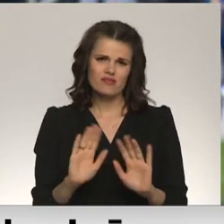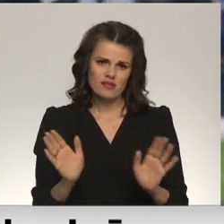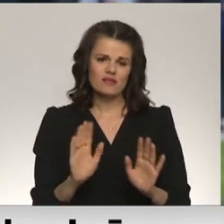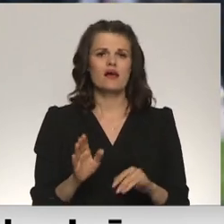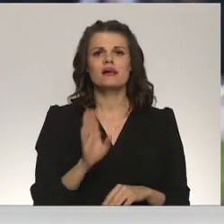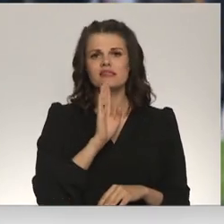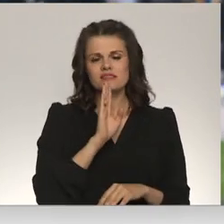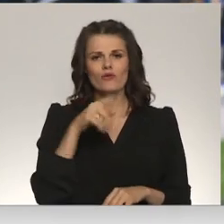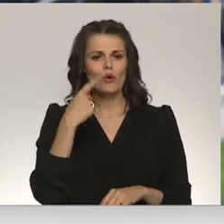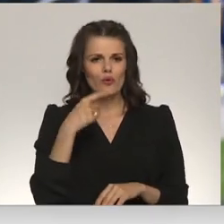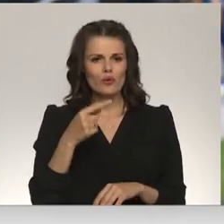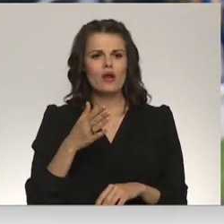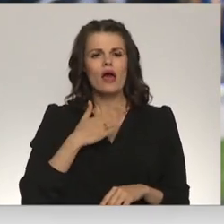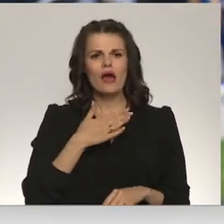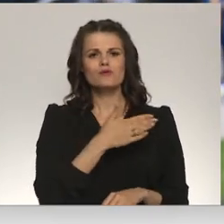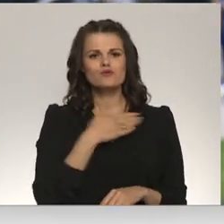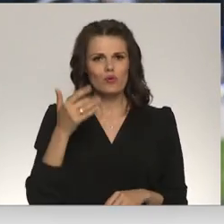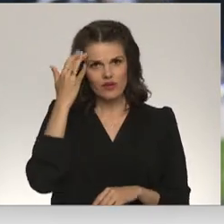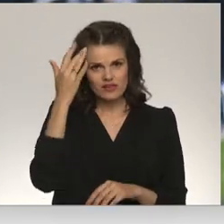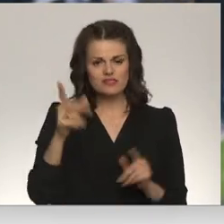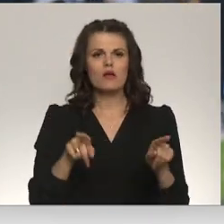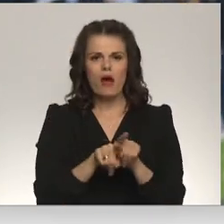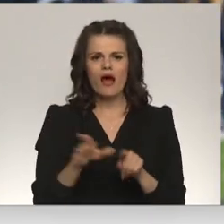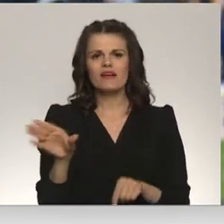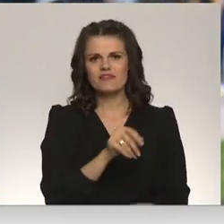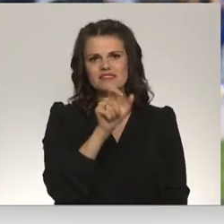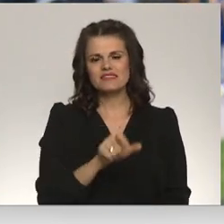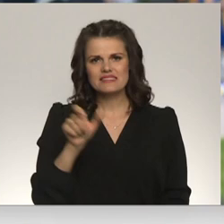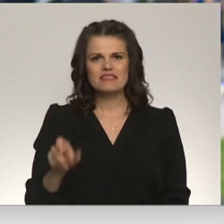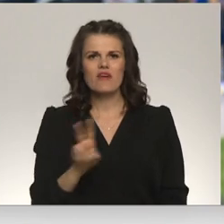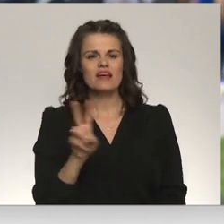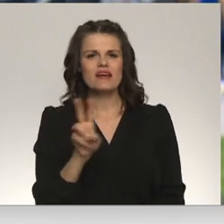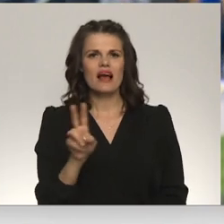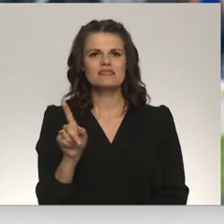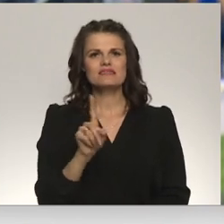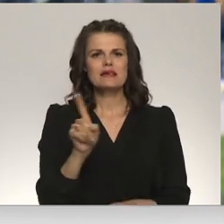ka arī visi cilvēki, kuri Latvijā ir pelēkā zonā,